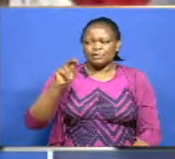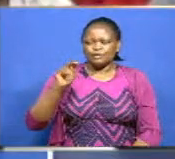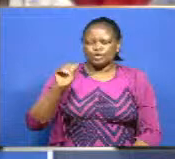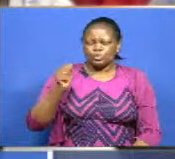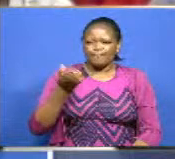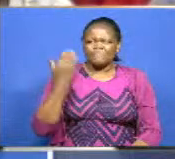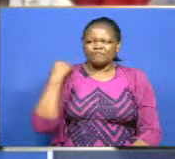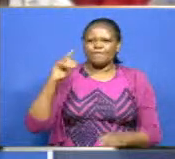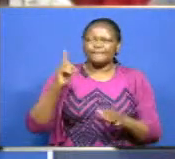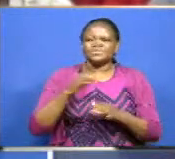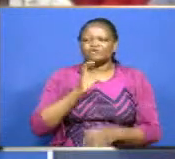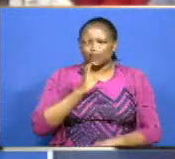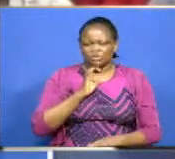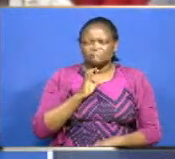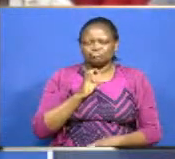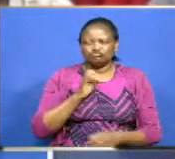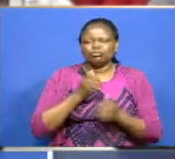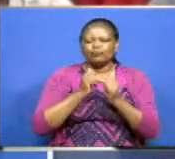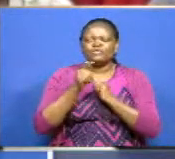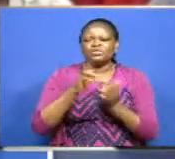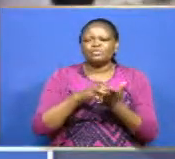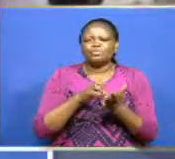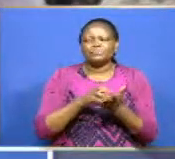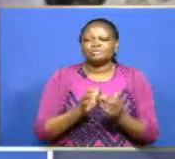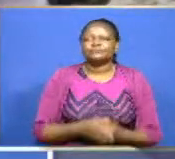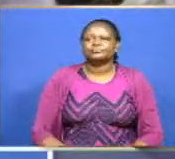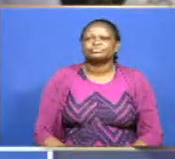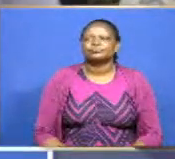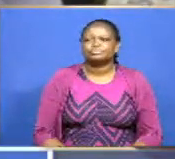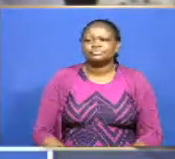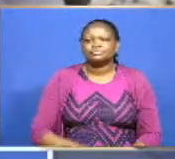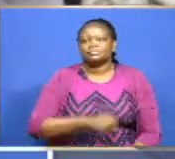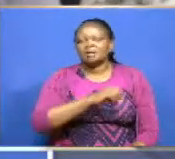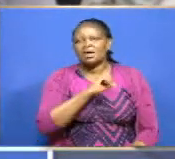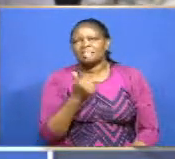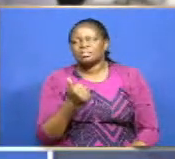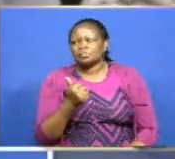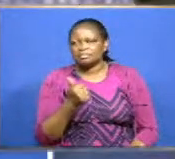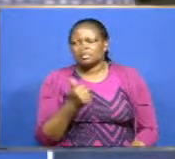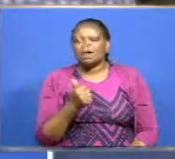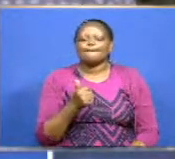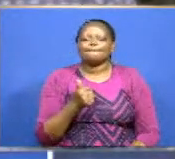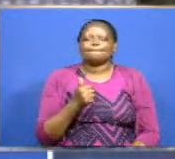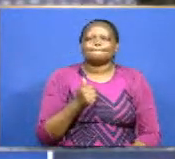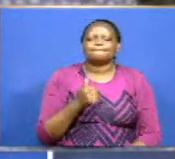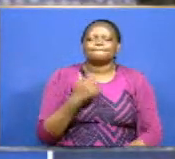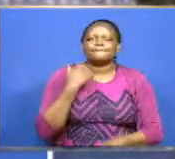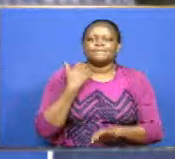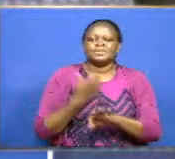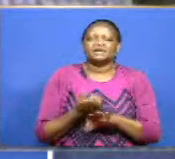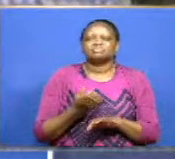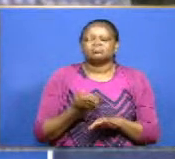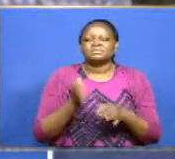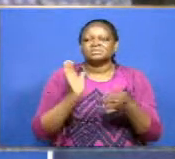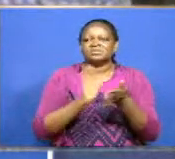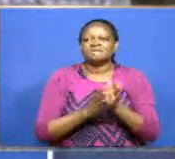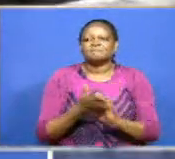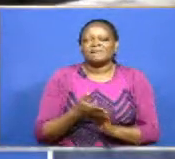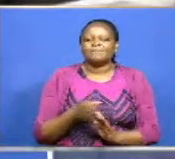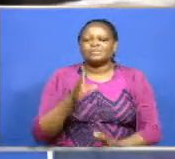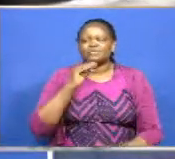hicho. Kwingineko, kutakaswa kwa waziri wa usalama Fred Matiang'i kama msemaji wa jamii ya